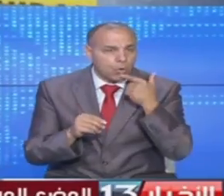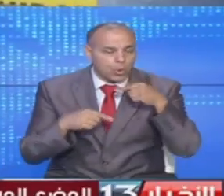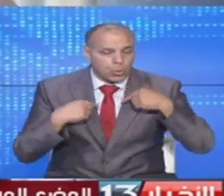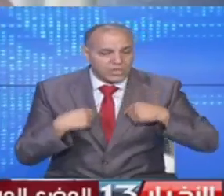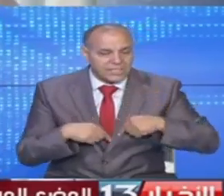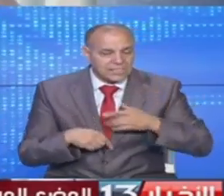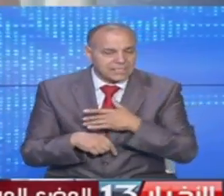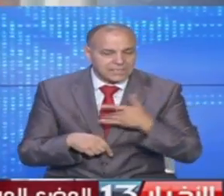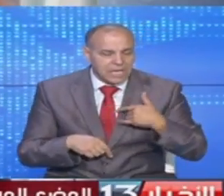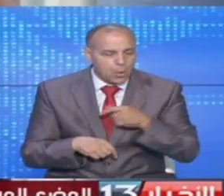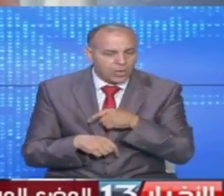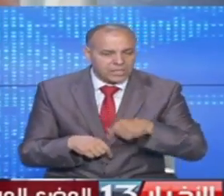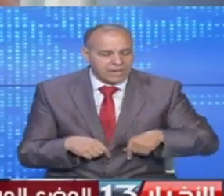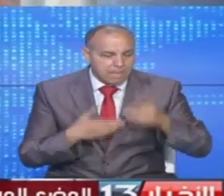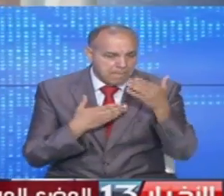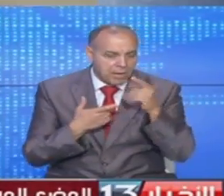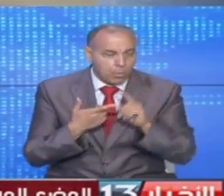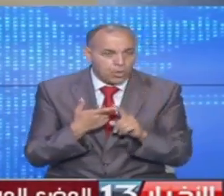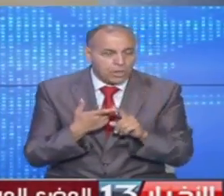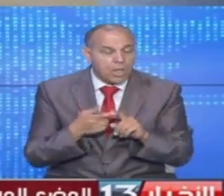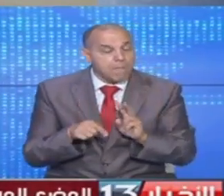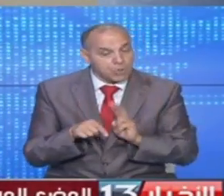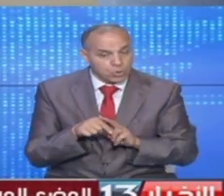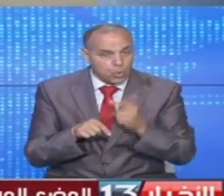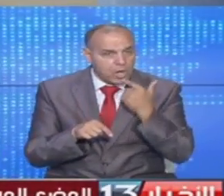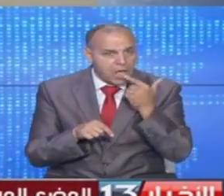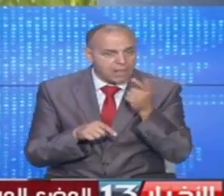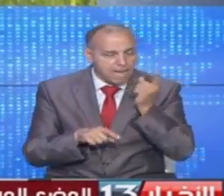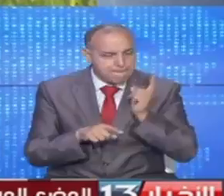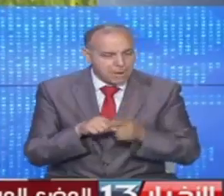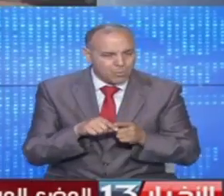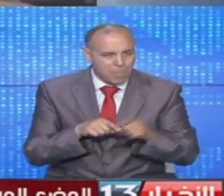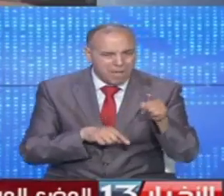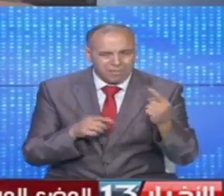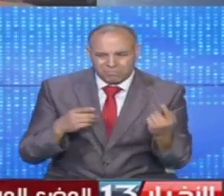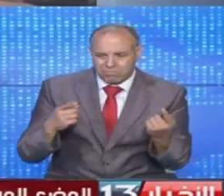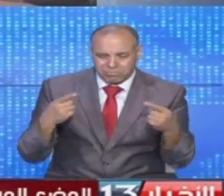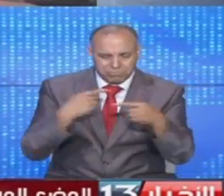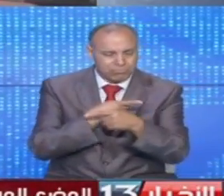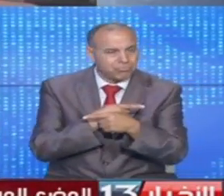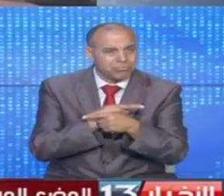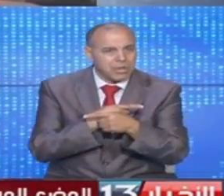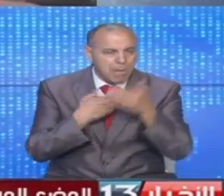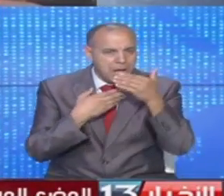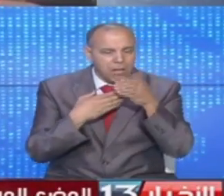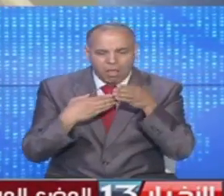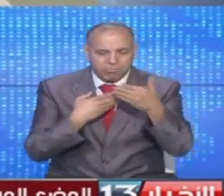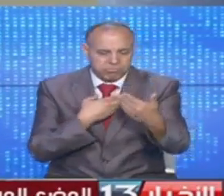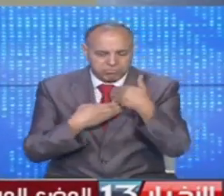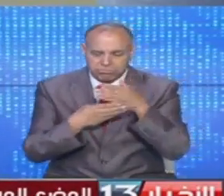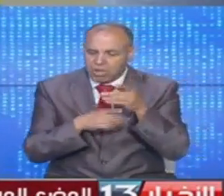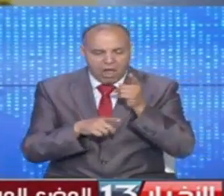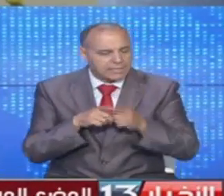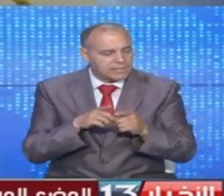وزارة الصحة والداخلية في المغرب أن السلطات ستمنع سكان بعض المدن الكبرى في المملكة من الدخول أو